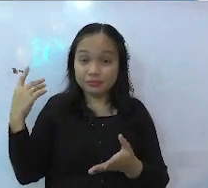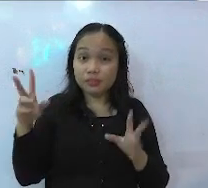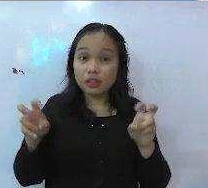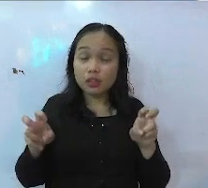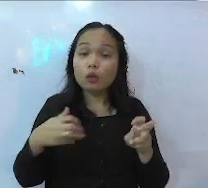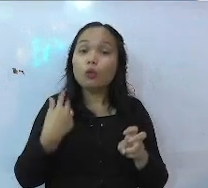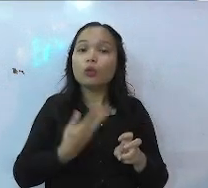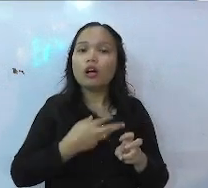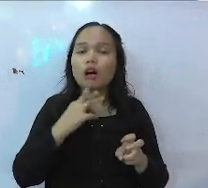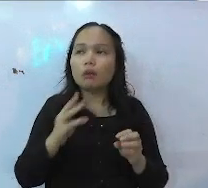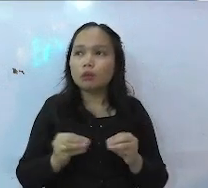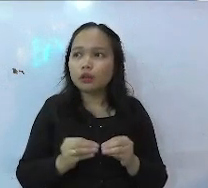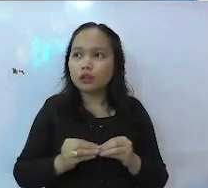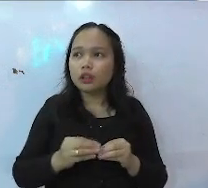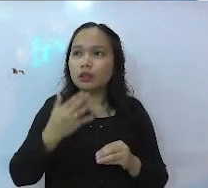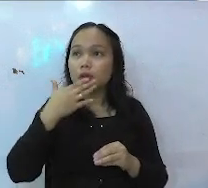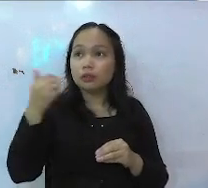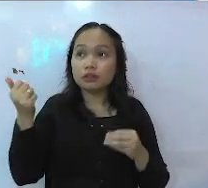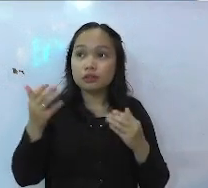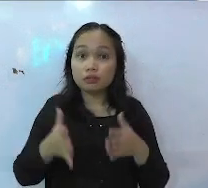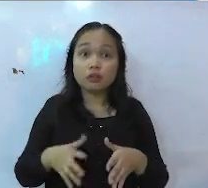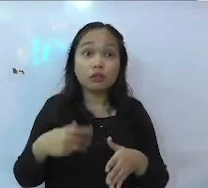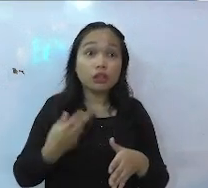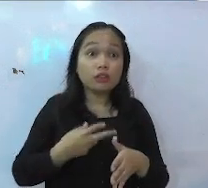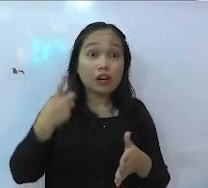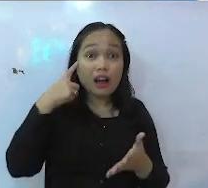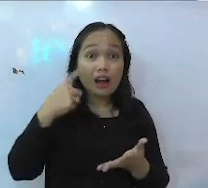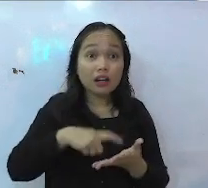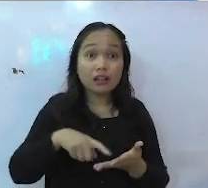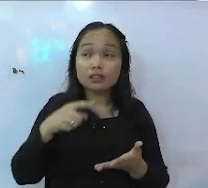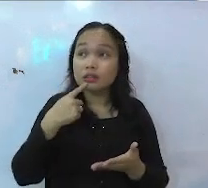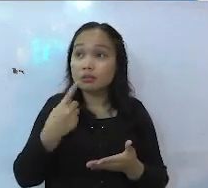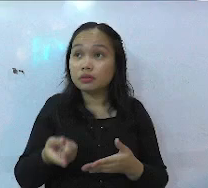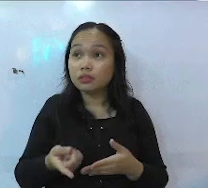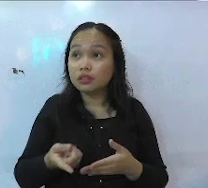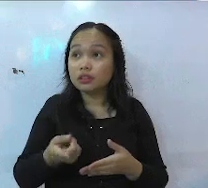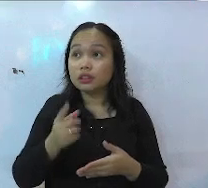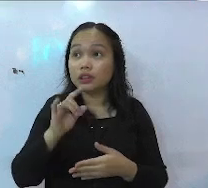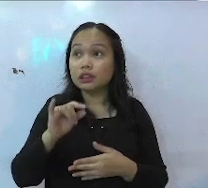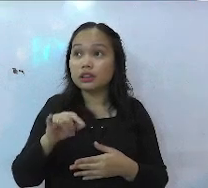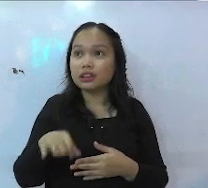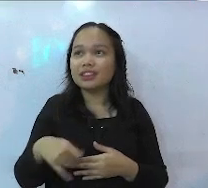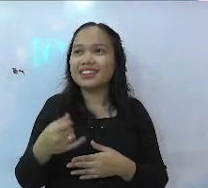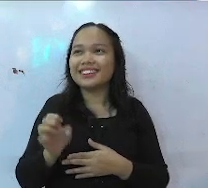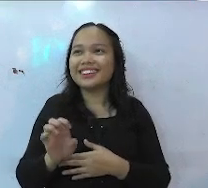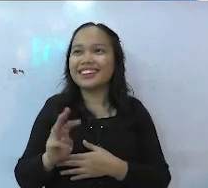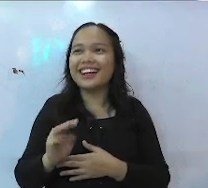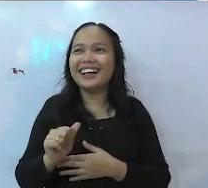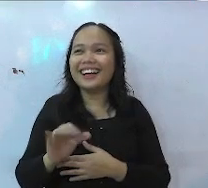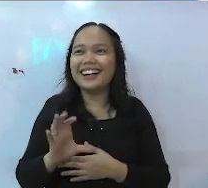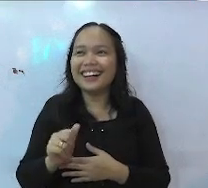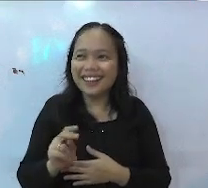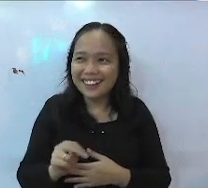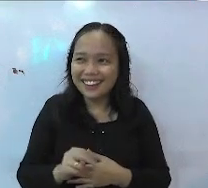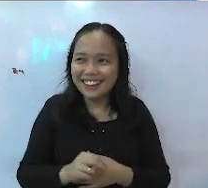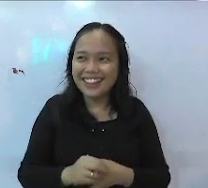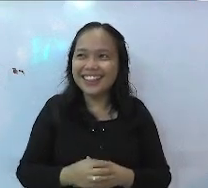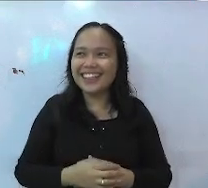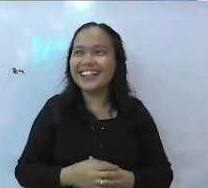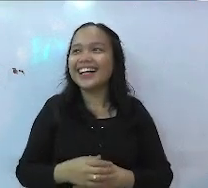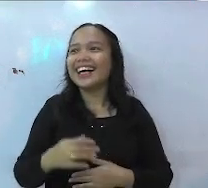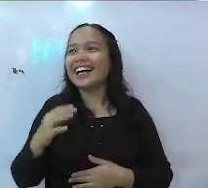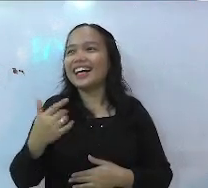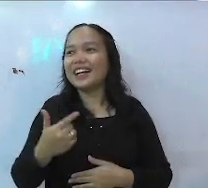are more than conquerors may nag-correct sa akin e may nag-correct ano sabi Jan gubalani po o